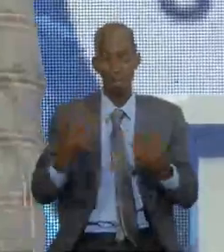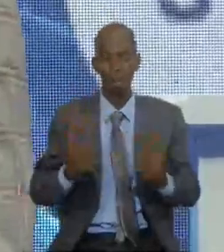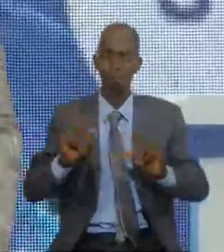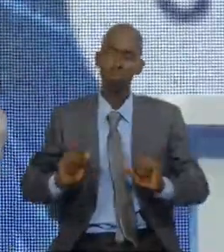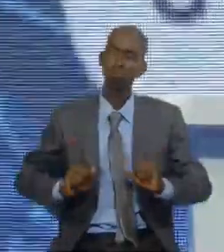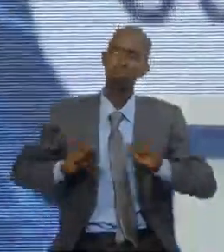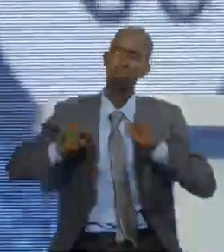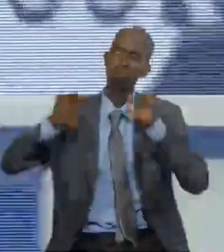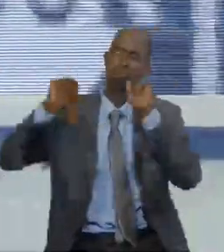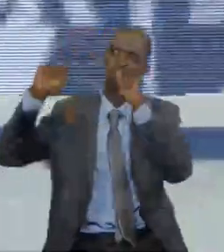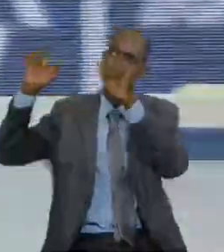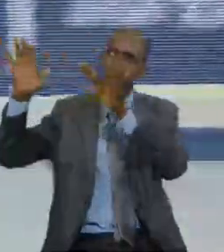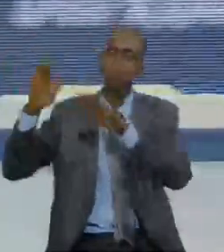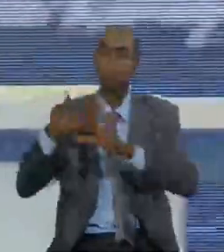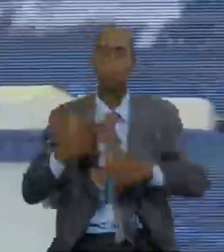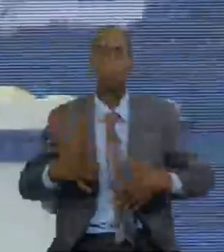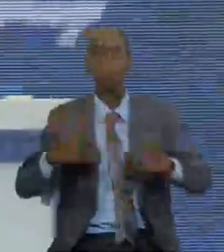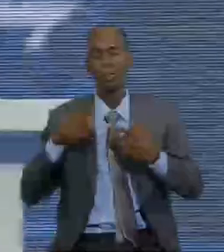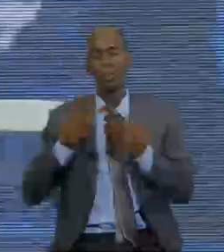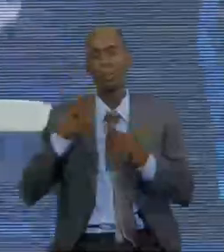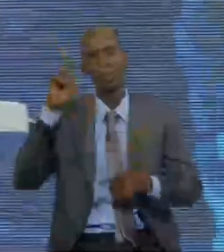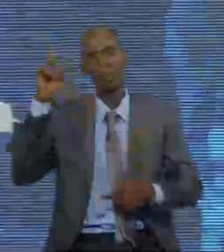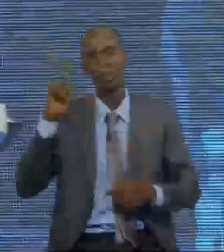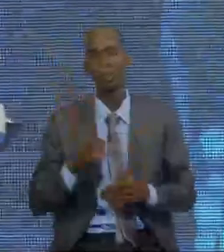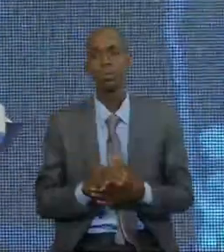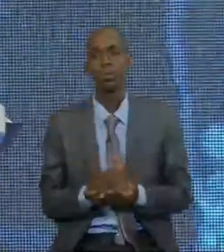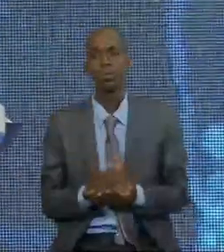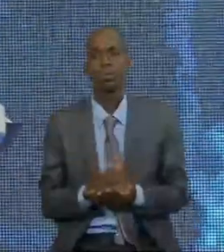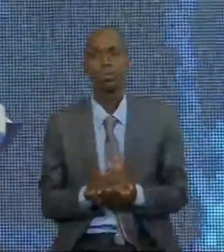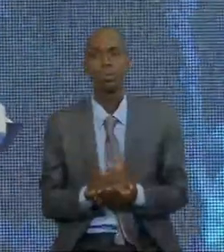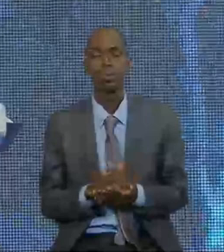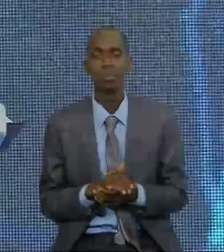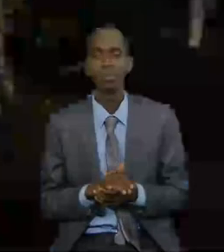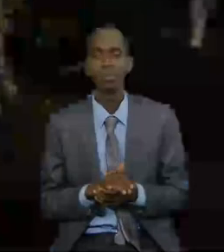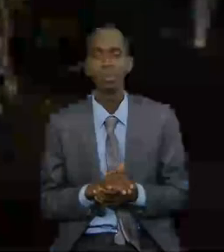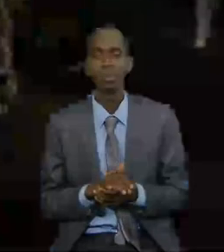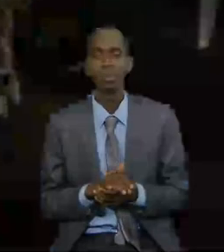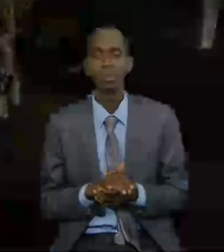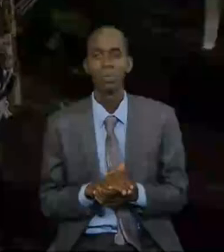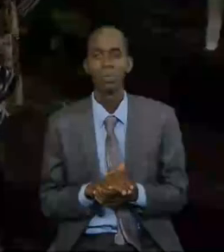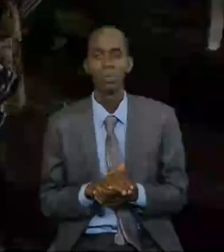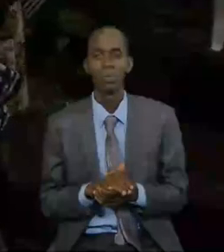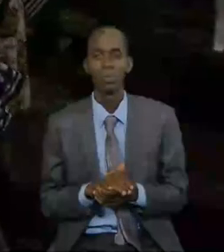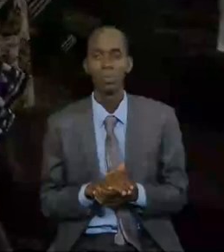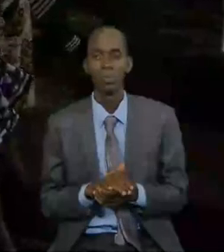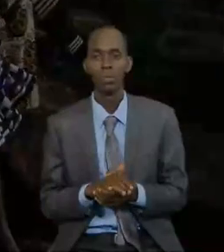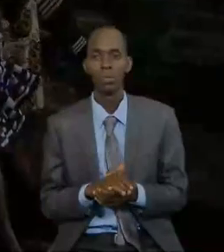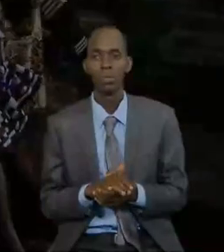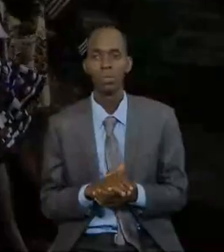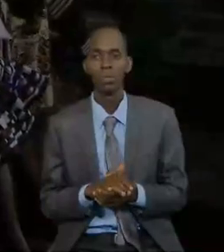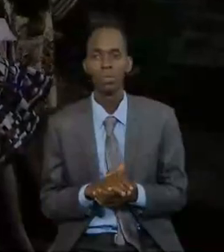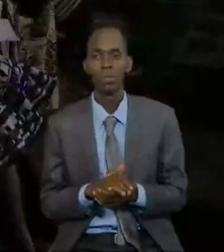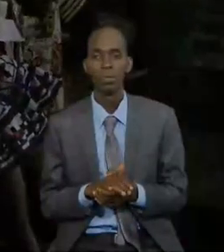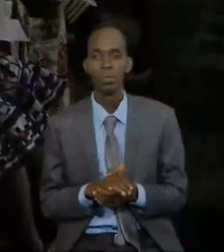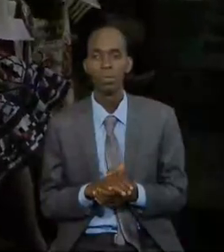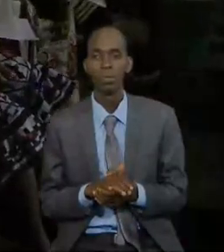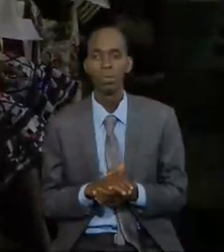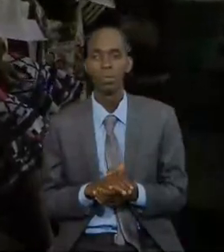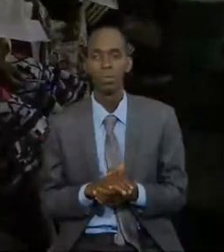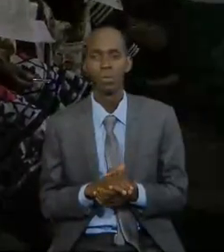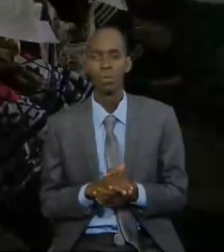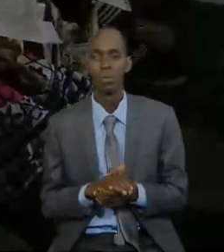tu es venu réaliser que la douleur la souffrance de la croix était insupportable priscillait la portait pour toi maintenant tu